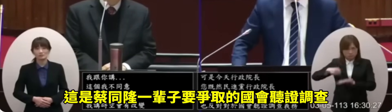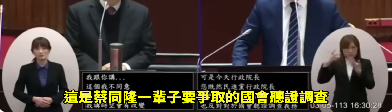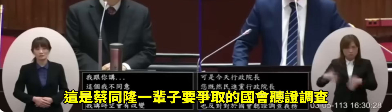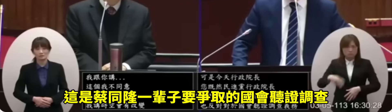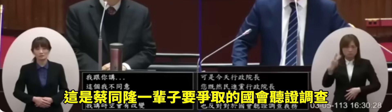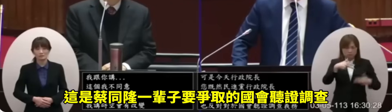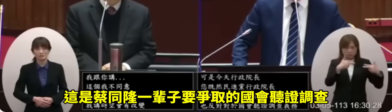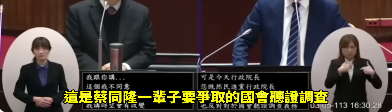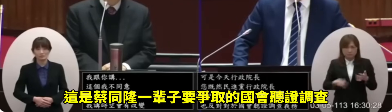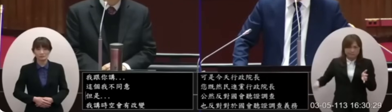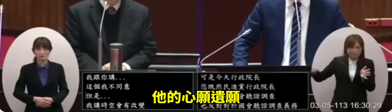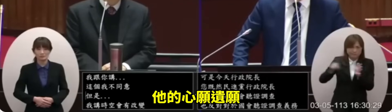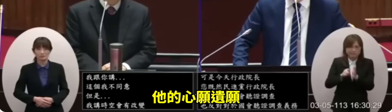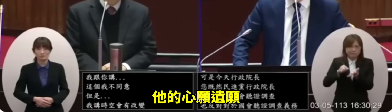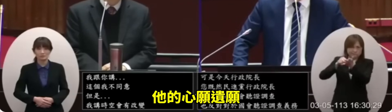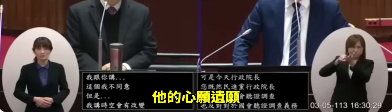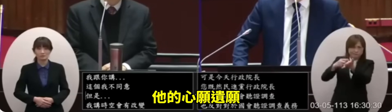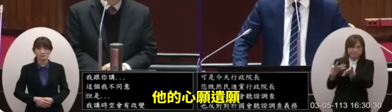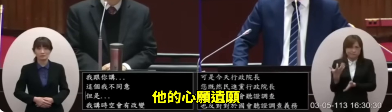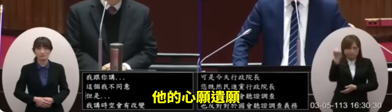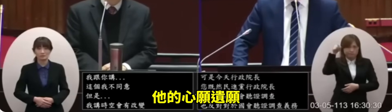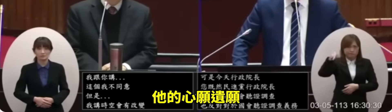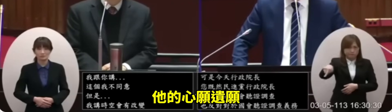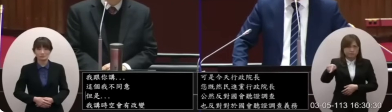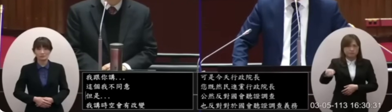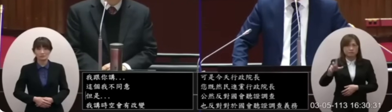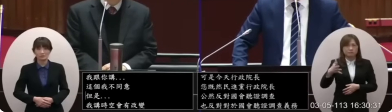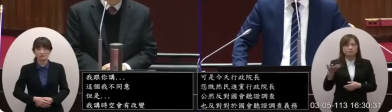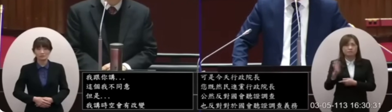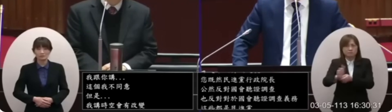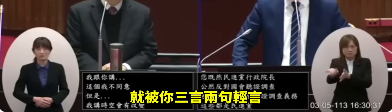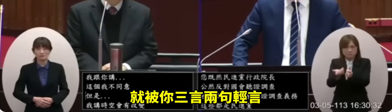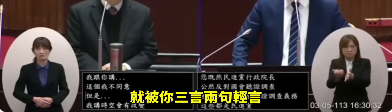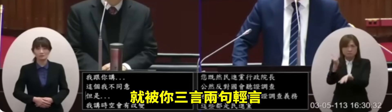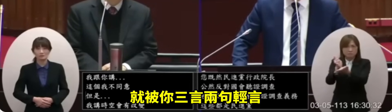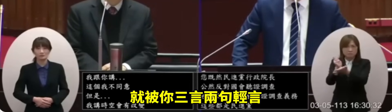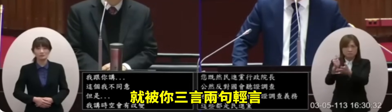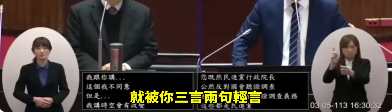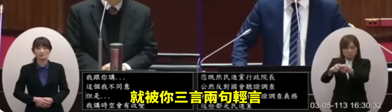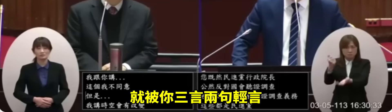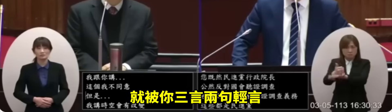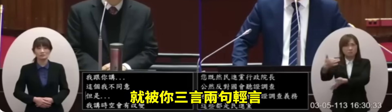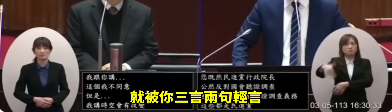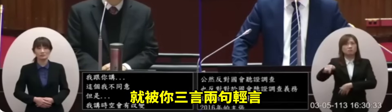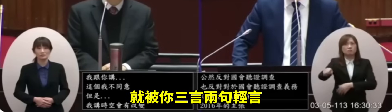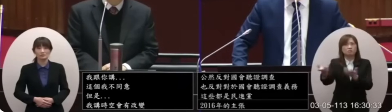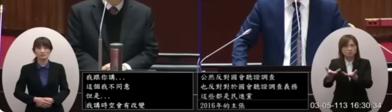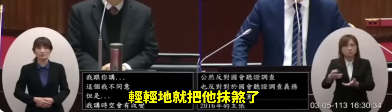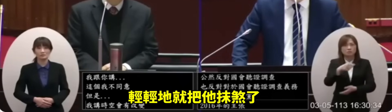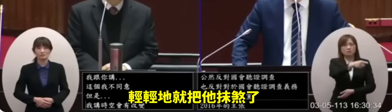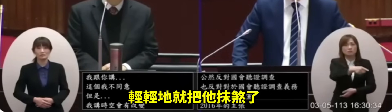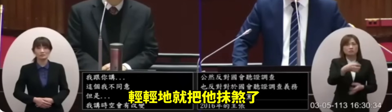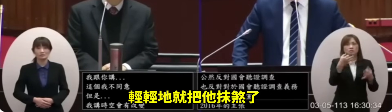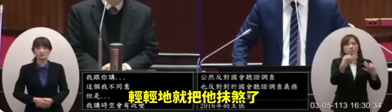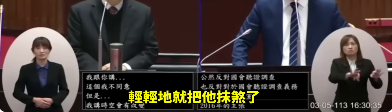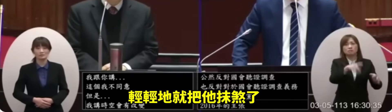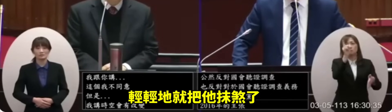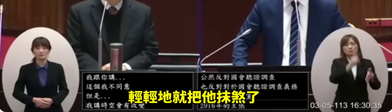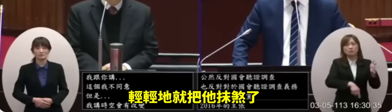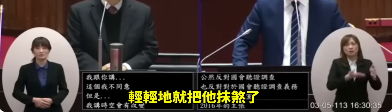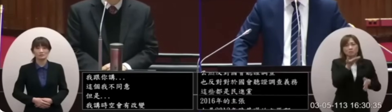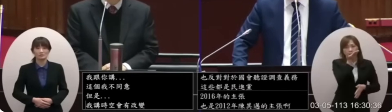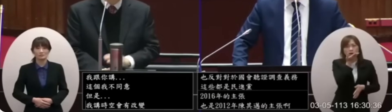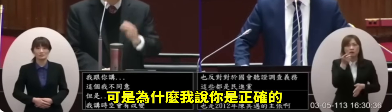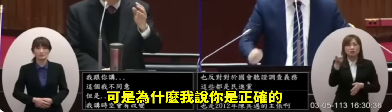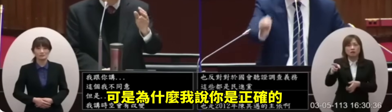要争取的国会听证调查，他的心愿遗愿啊，就被你三言两句轻言轻轻的就把它抹